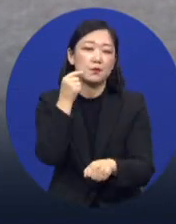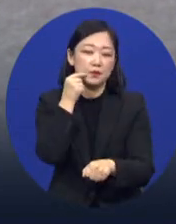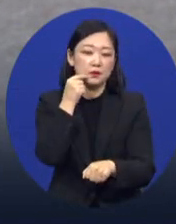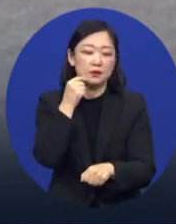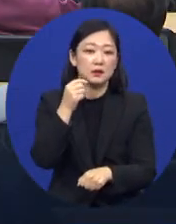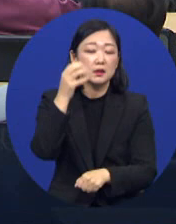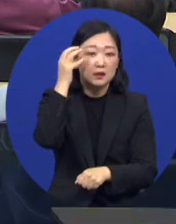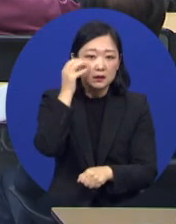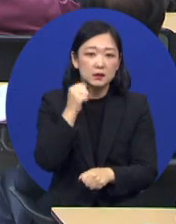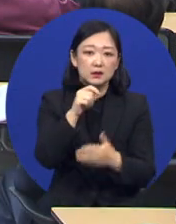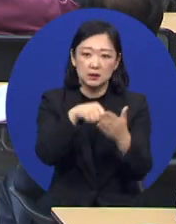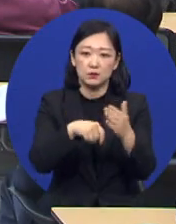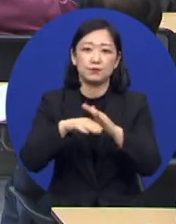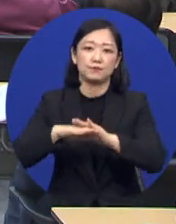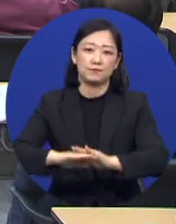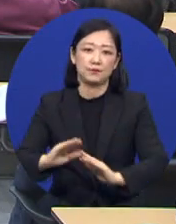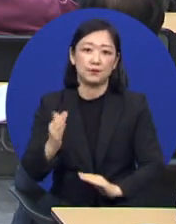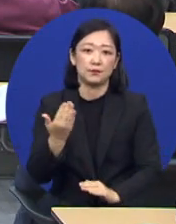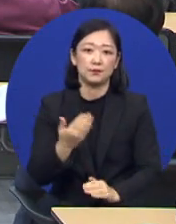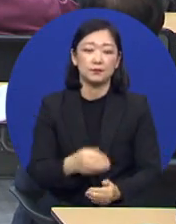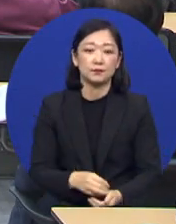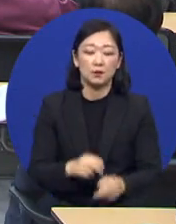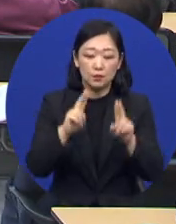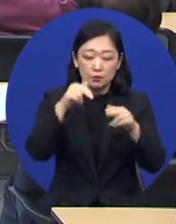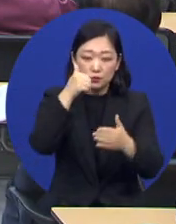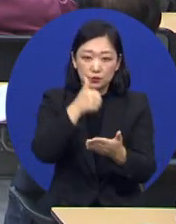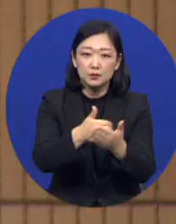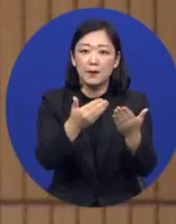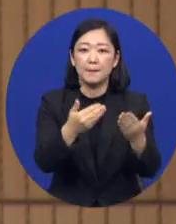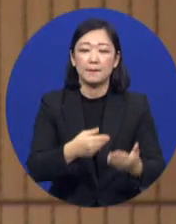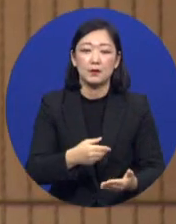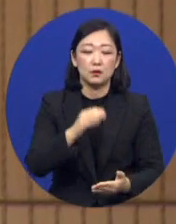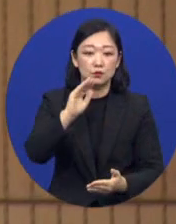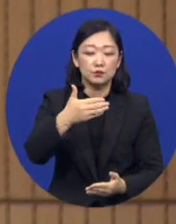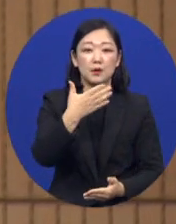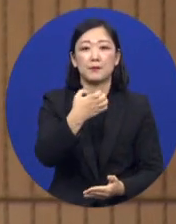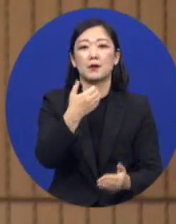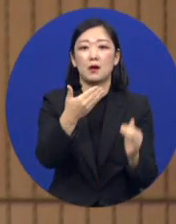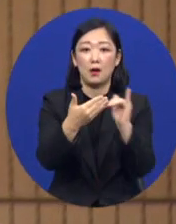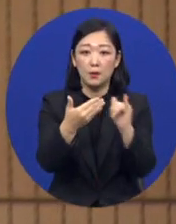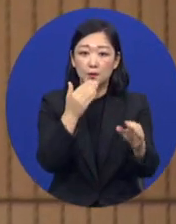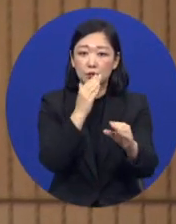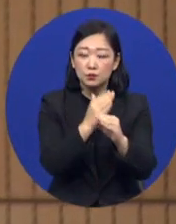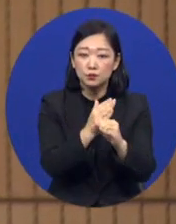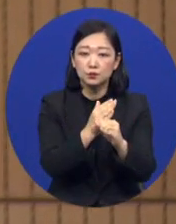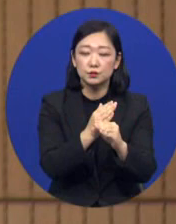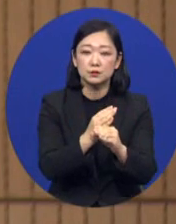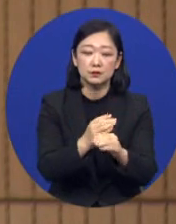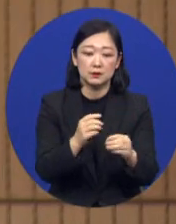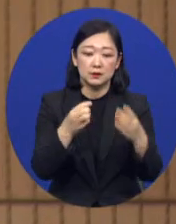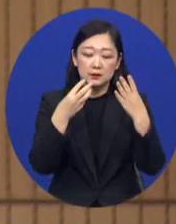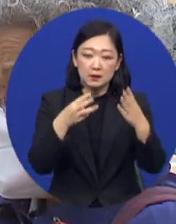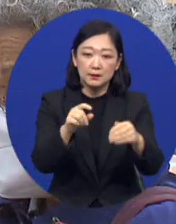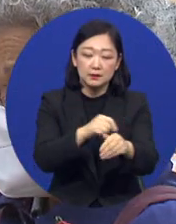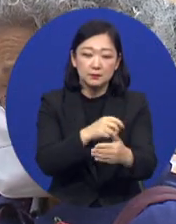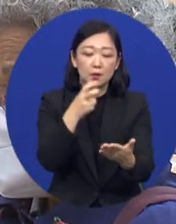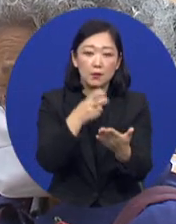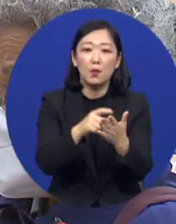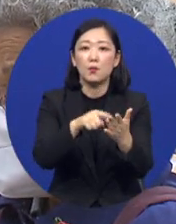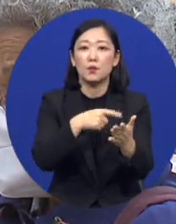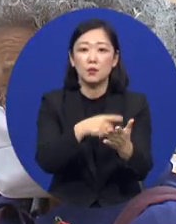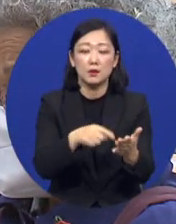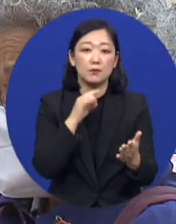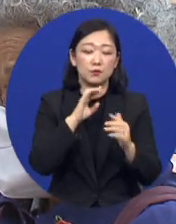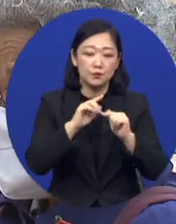기록은 남겨둬야 됩니다. 재심으로 무죄 판결을 받은 수형인 949명 가운데 4.3 특별법 보상뿐만